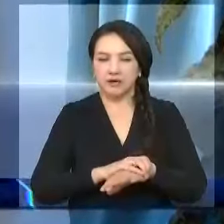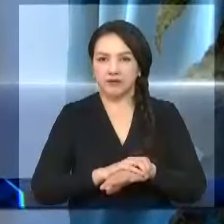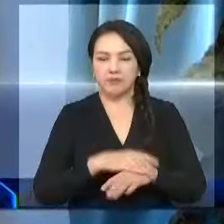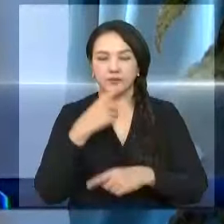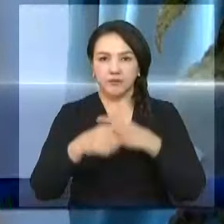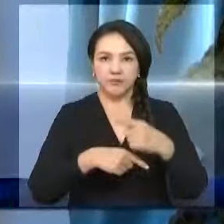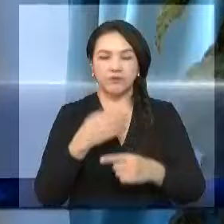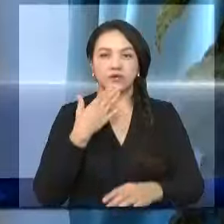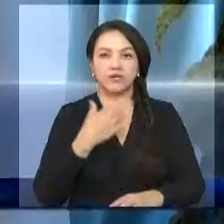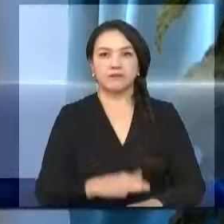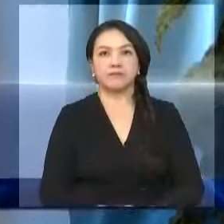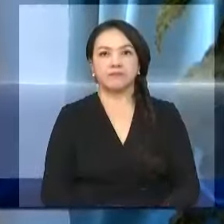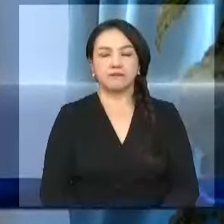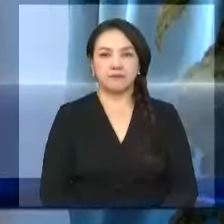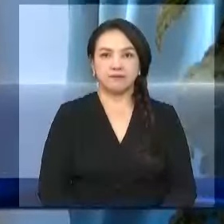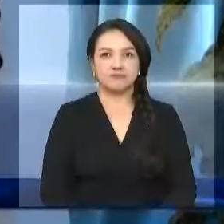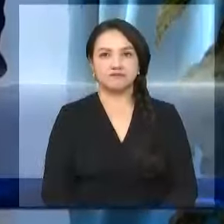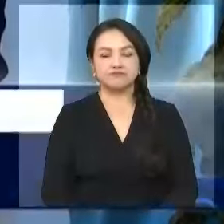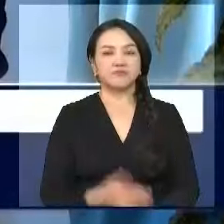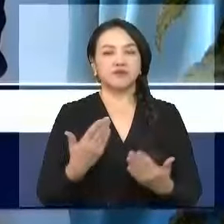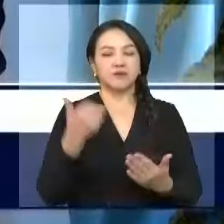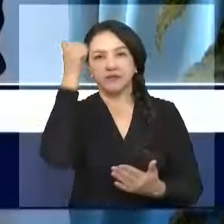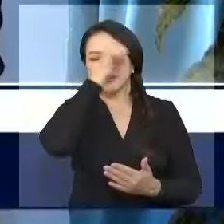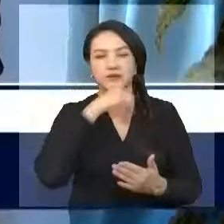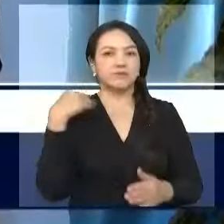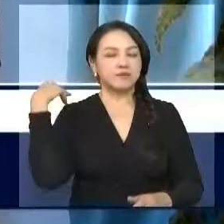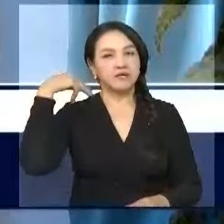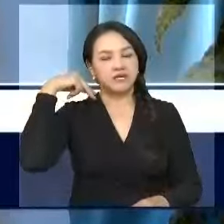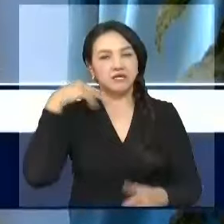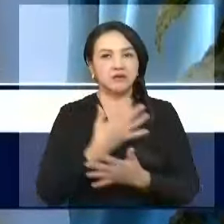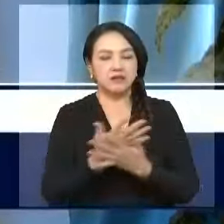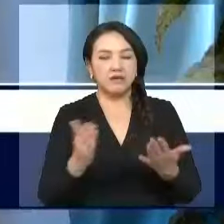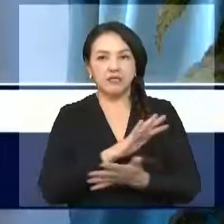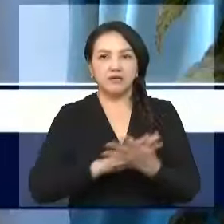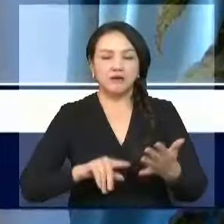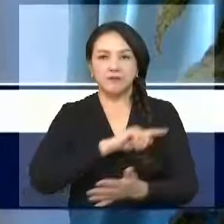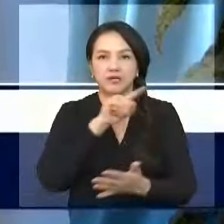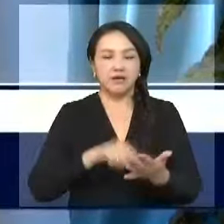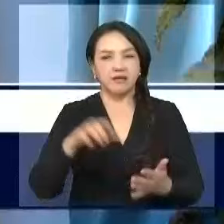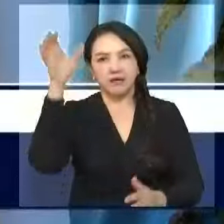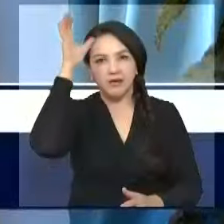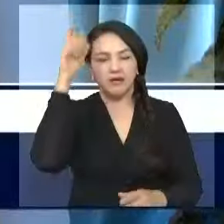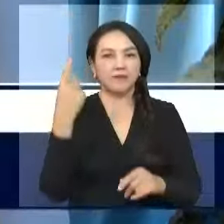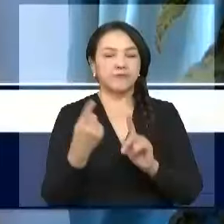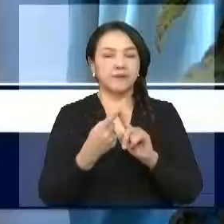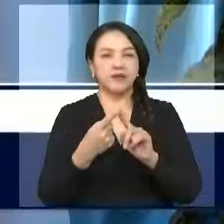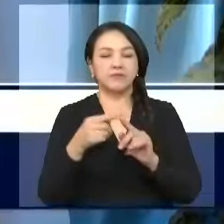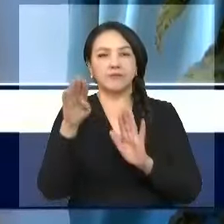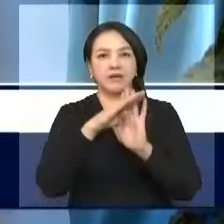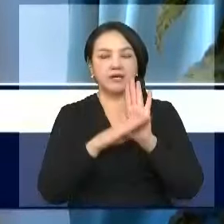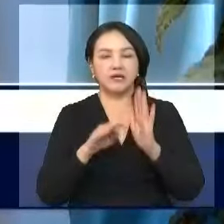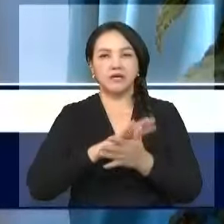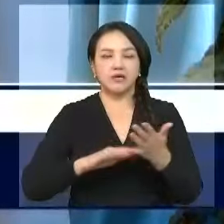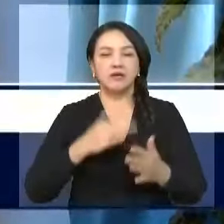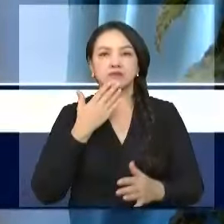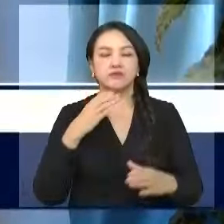определяющих будущее нации. В этом году президентом было сделано несколько заявлений по вопросам образования. Первое – это программное заявление на